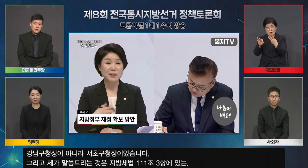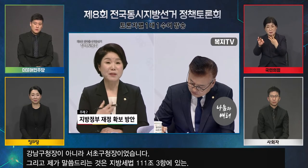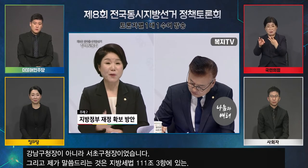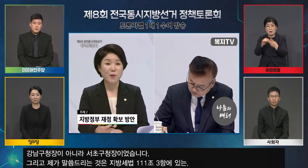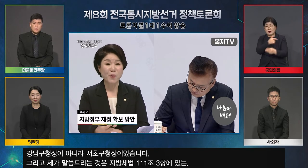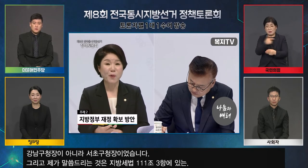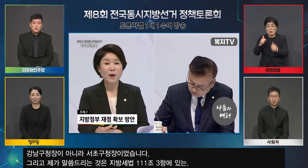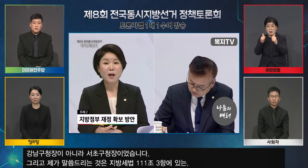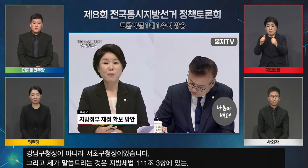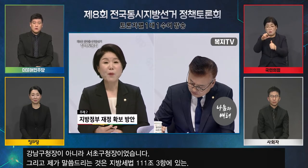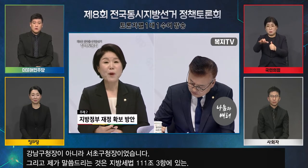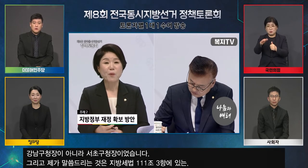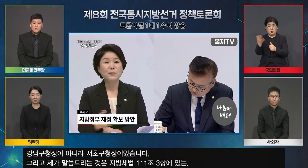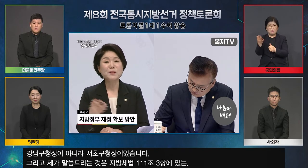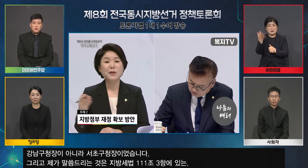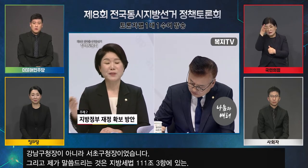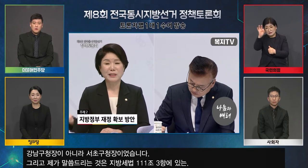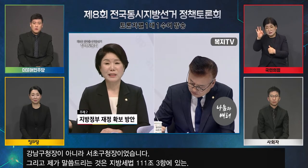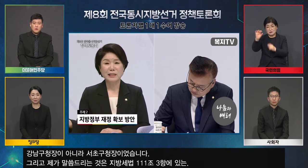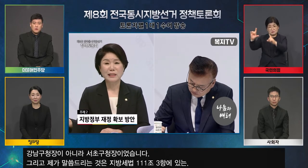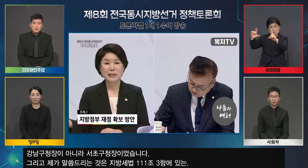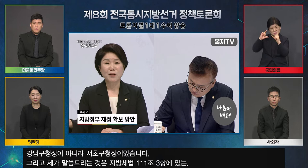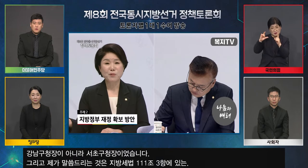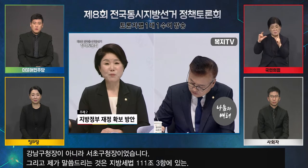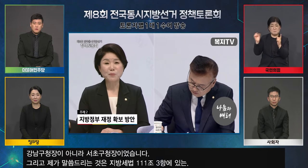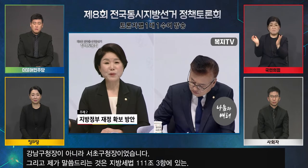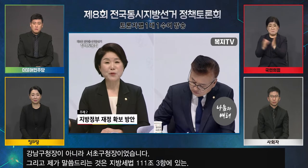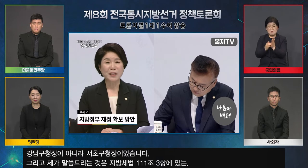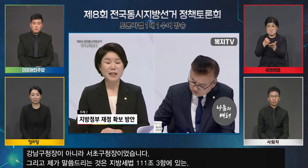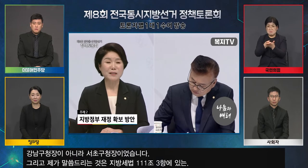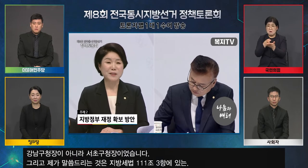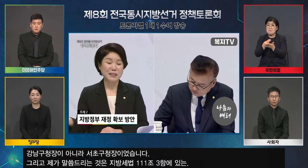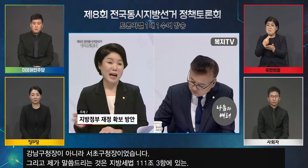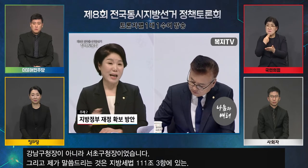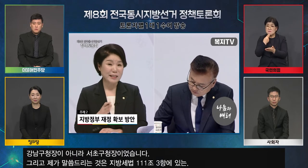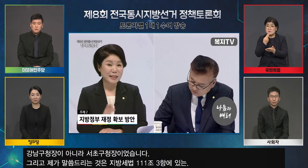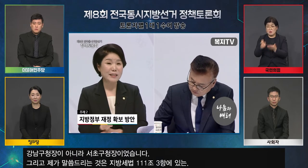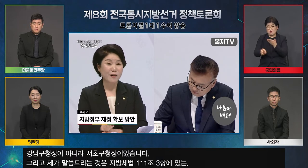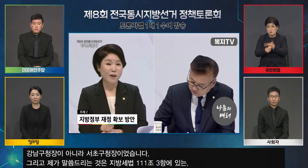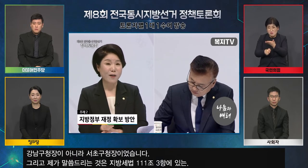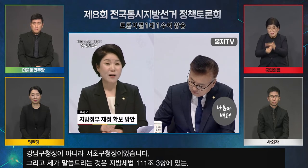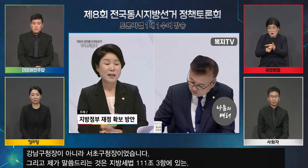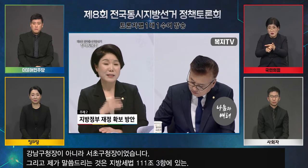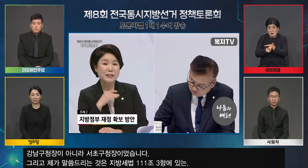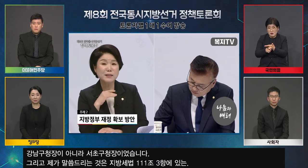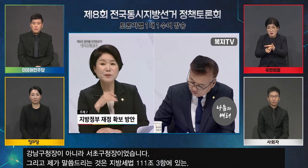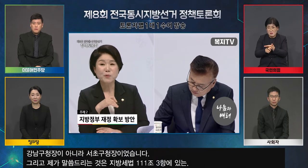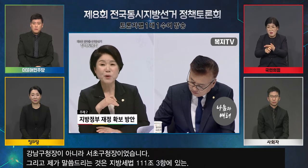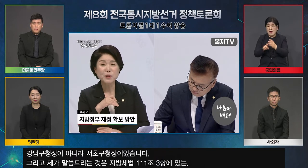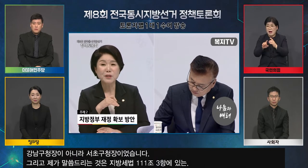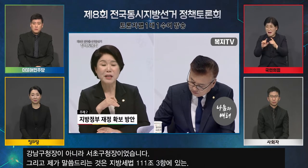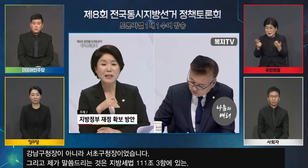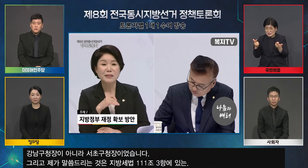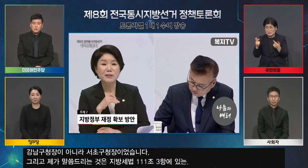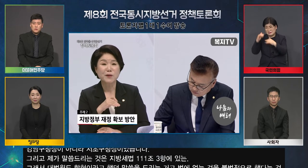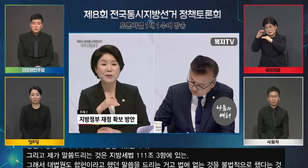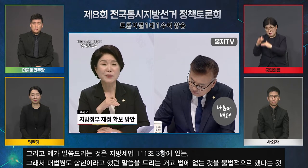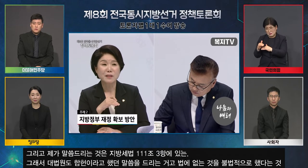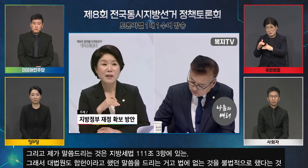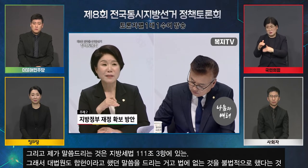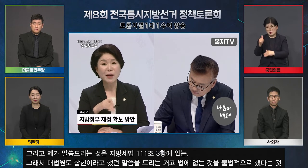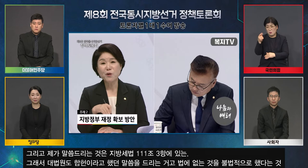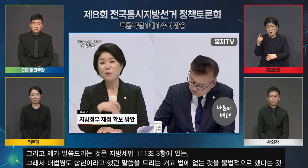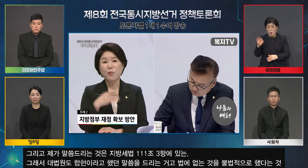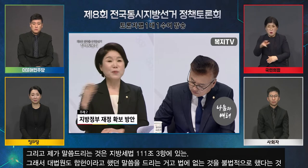말씀을 드리는 거고 법에 없는 것을 불법적으로 했다는 것이 아닌 거 지금 홍 의원이 얘기하신